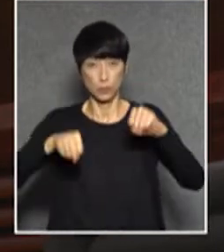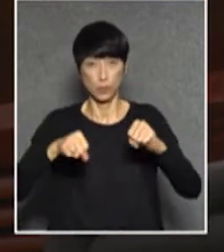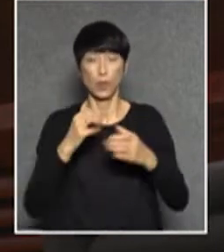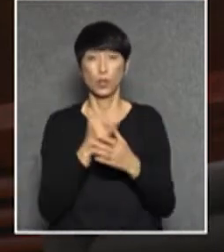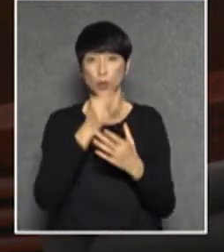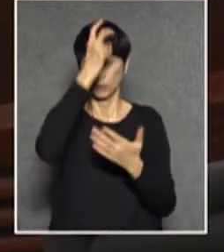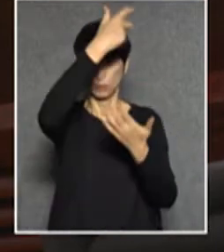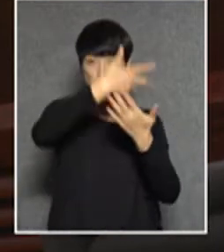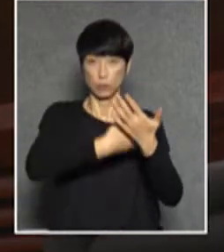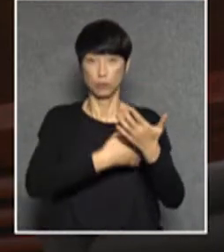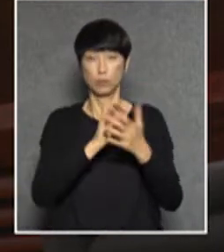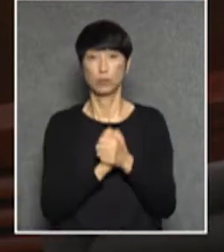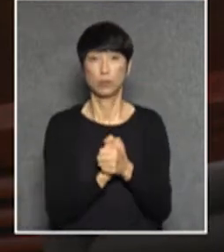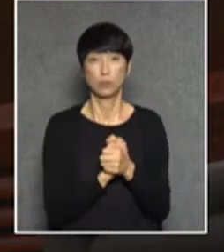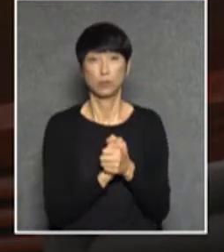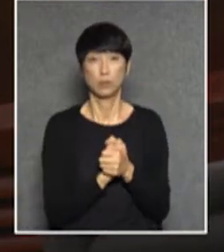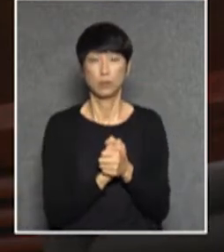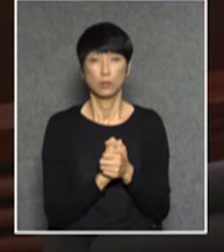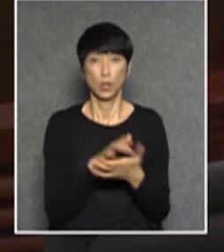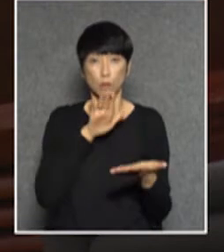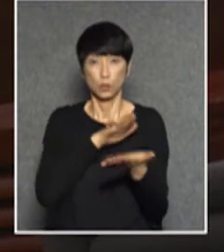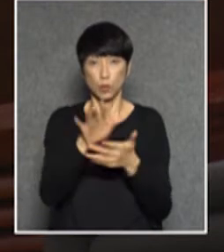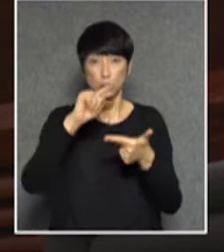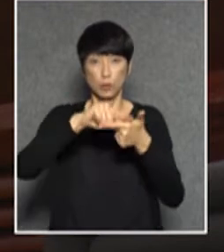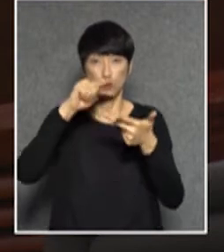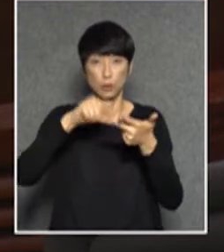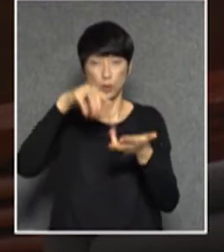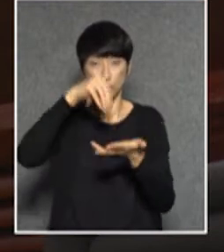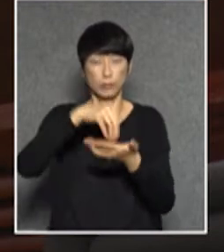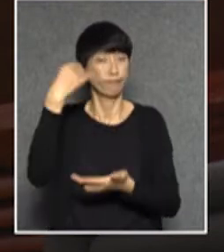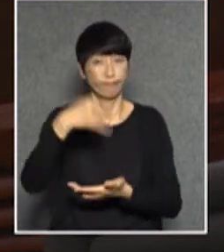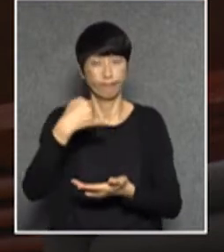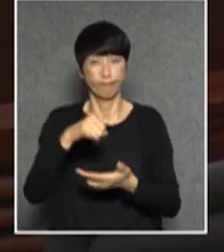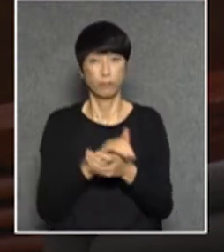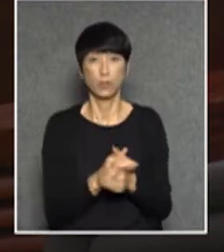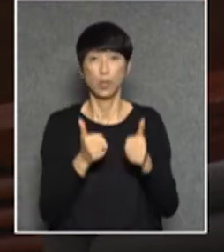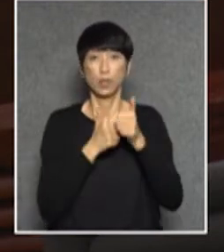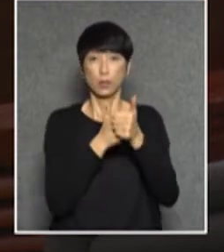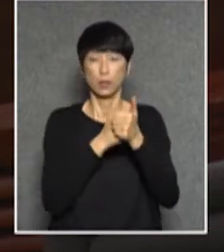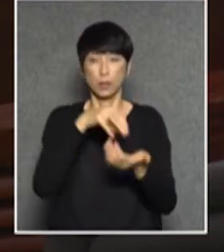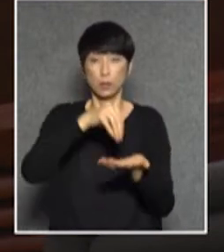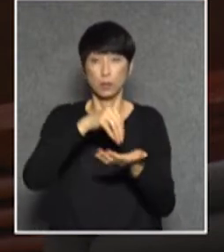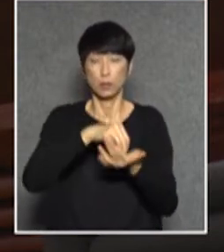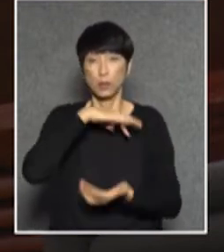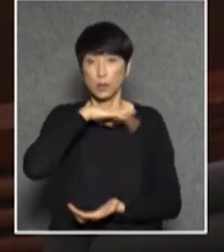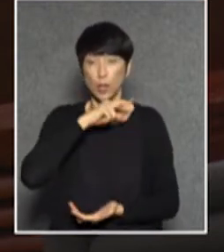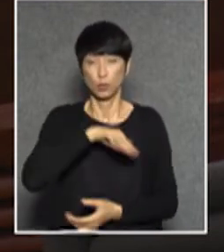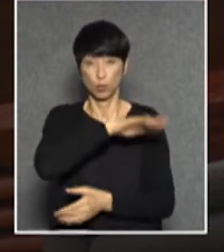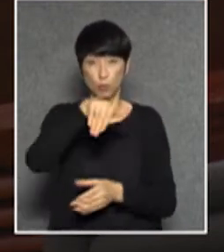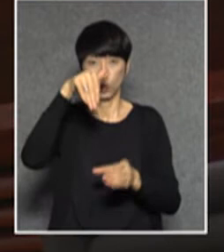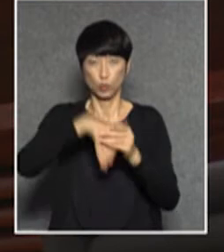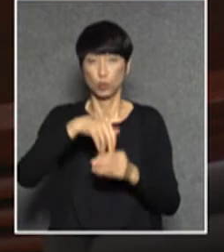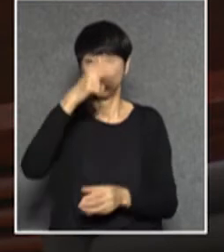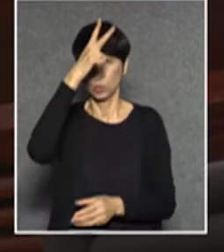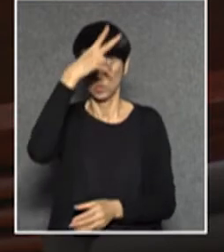程序上不存在所謂撤回決定。再者，根據決定，假如行政長官普選的具體辦法